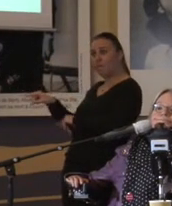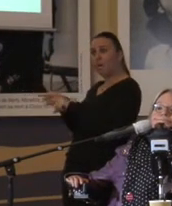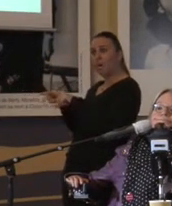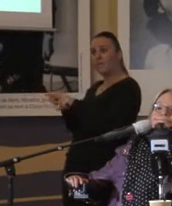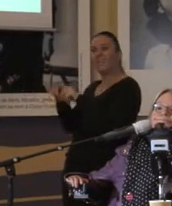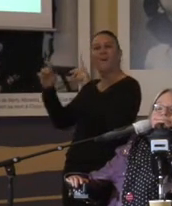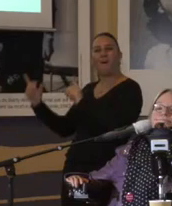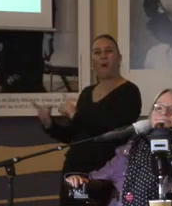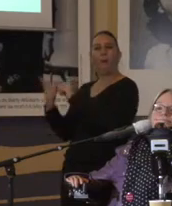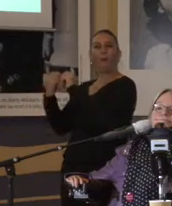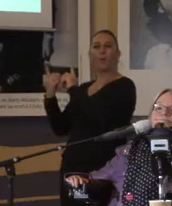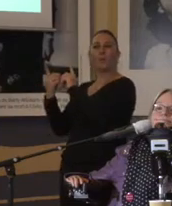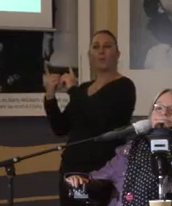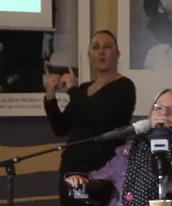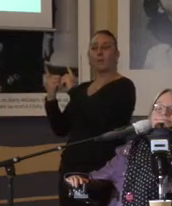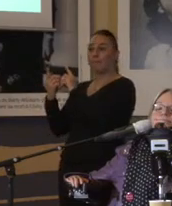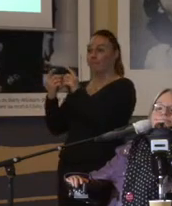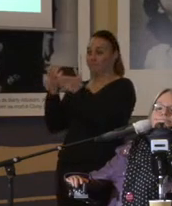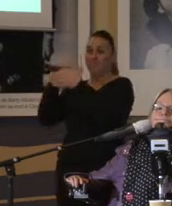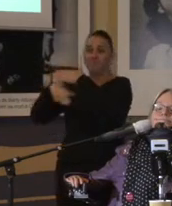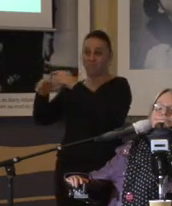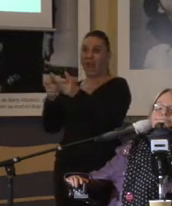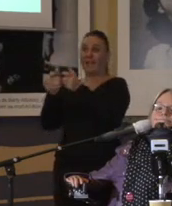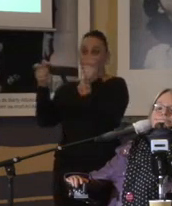rencontré ma femme dans les institutions,